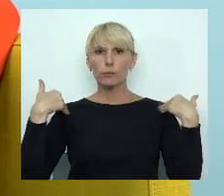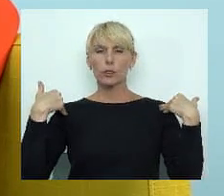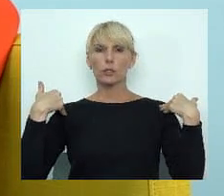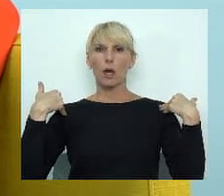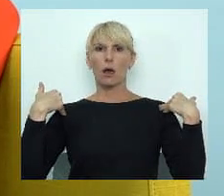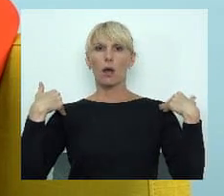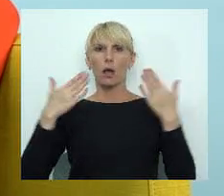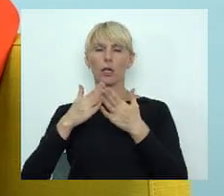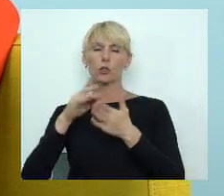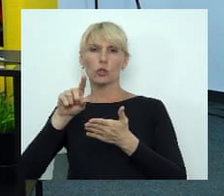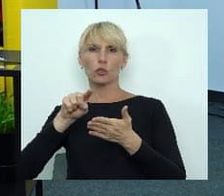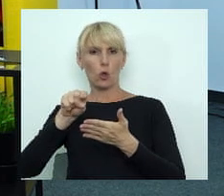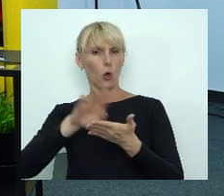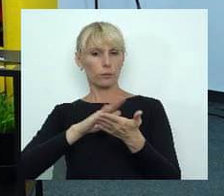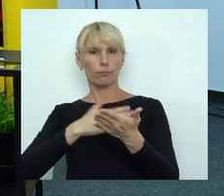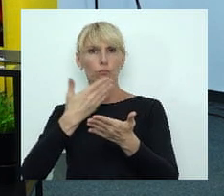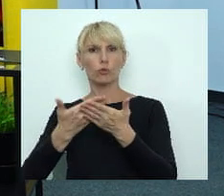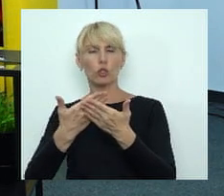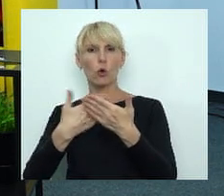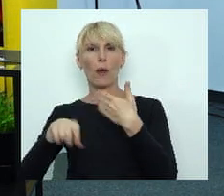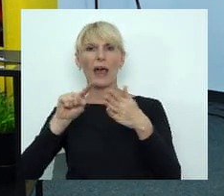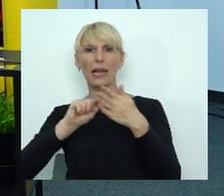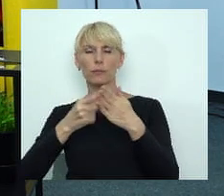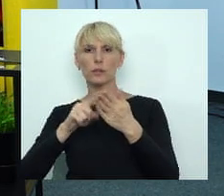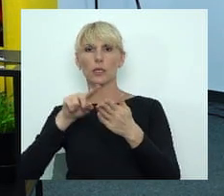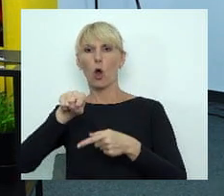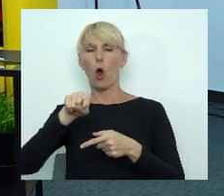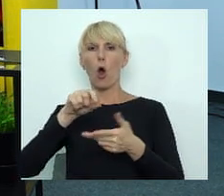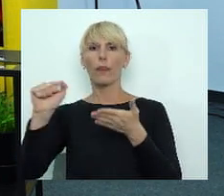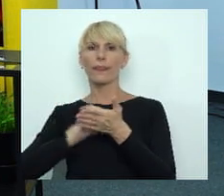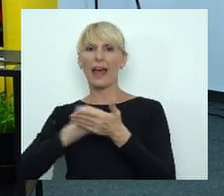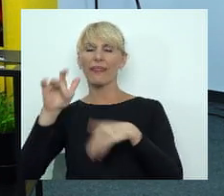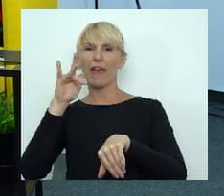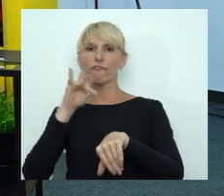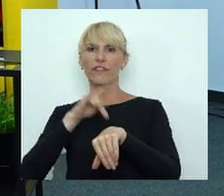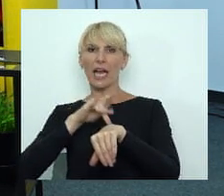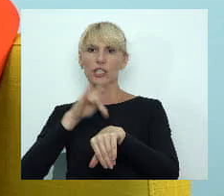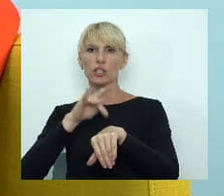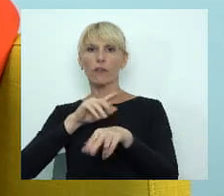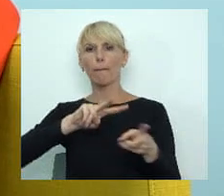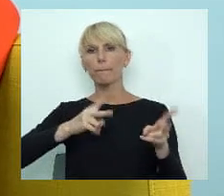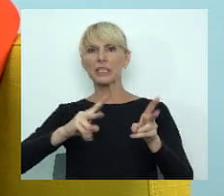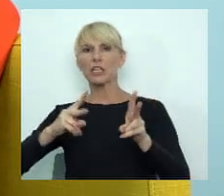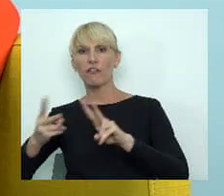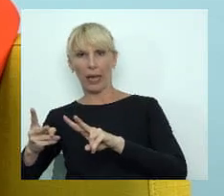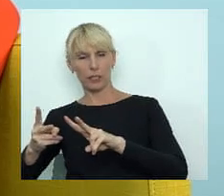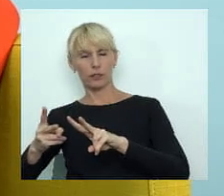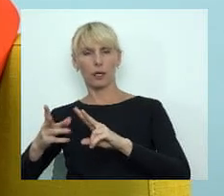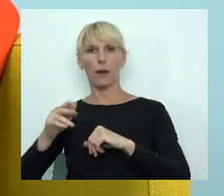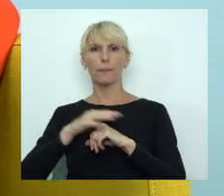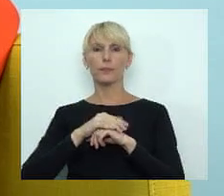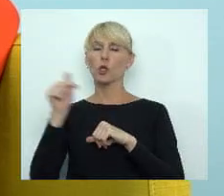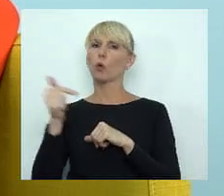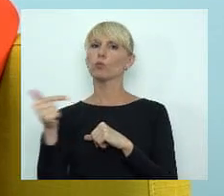z tych przykładów administratora, który przetwarza dane wrażliwe na dużą skalę, w związku z czym musi